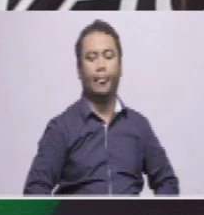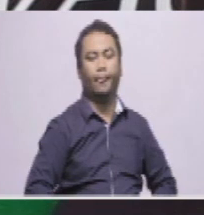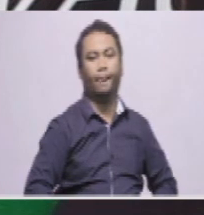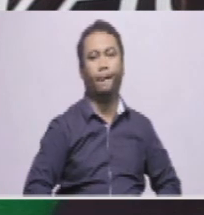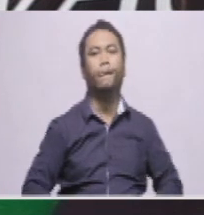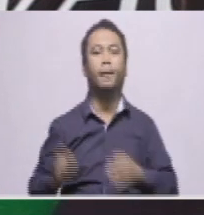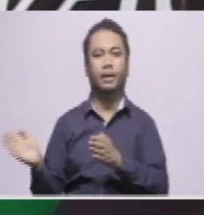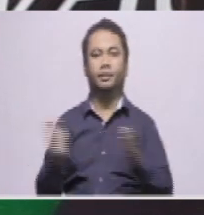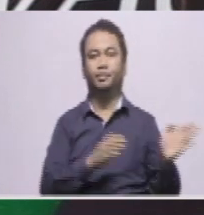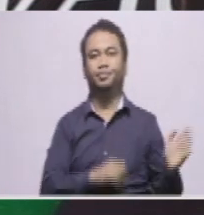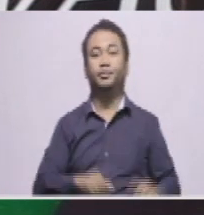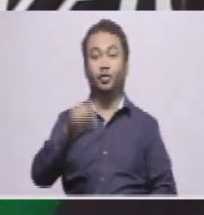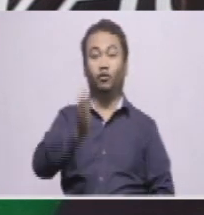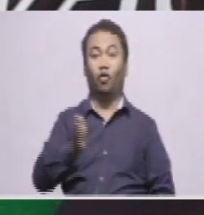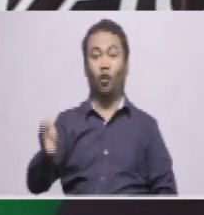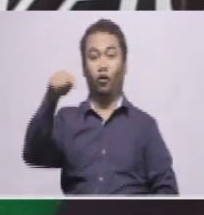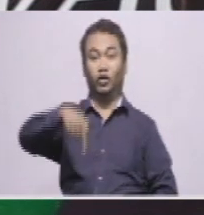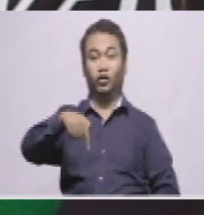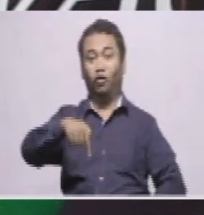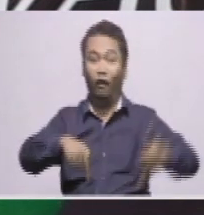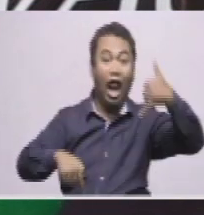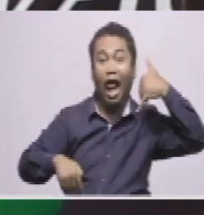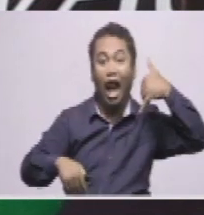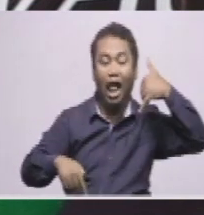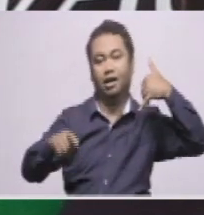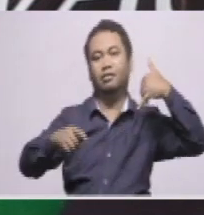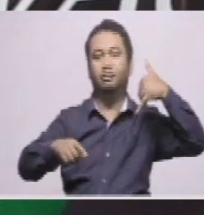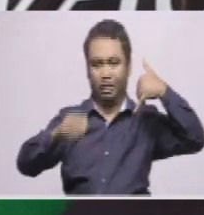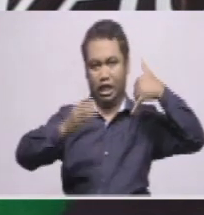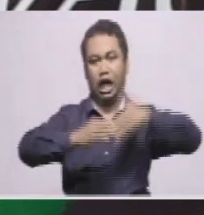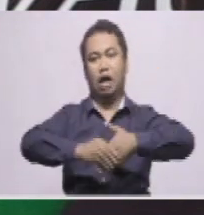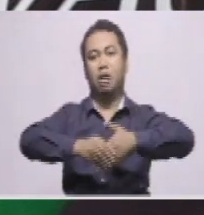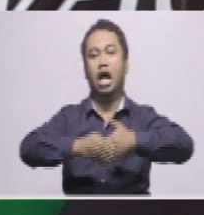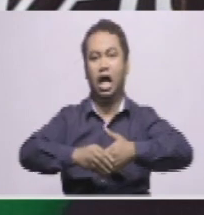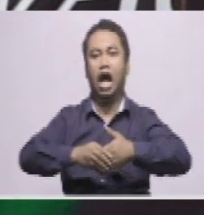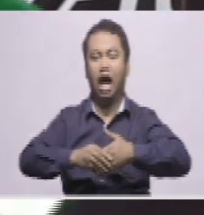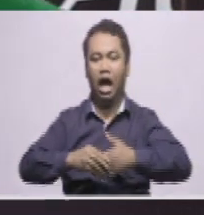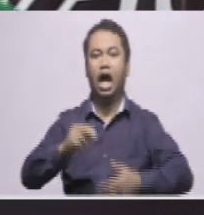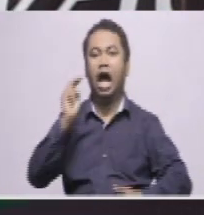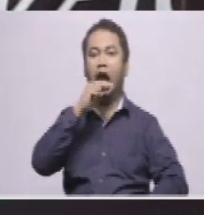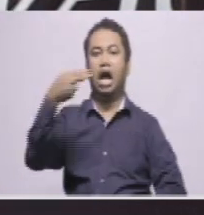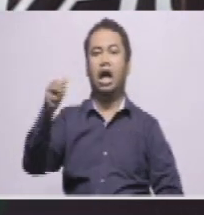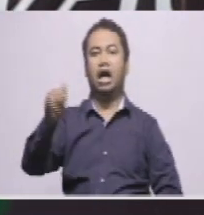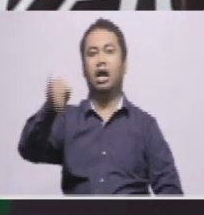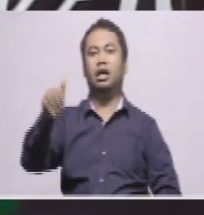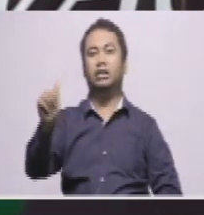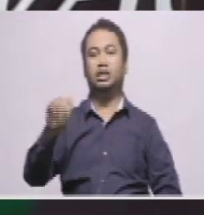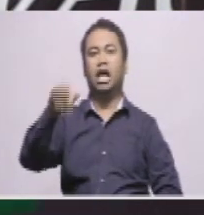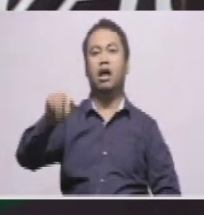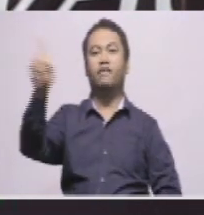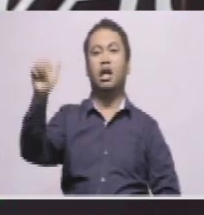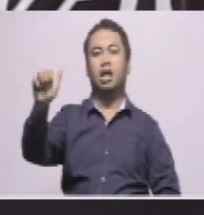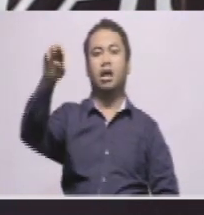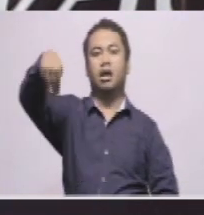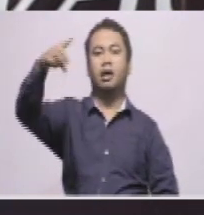fa hiditra mivantana ato anatin'izao fampalalam-baovao amin'ny televiziona malagasy izao ny namana Aja Alexisco avy any ampany